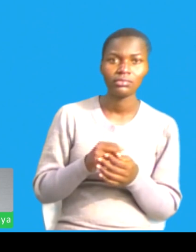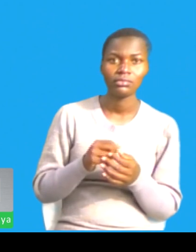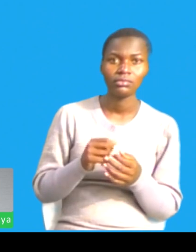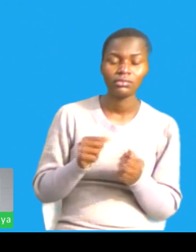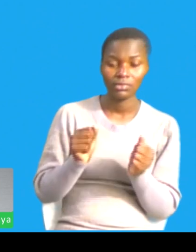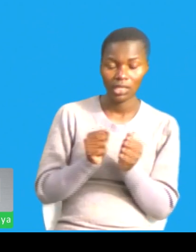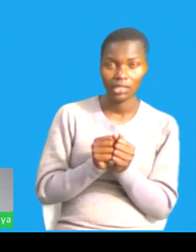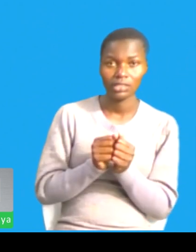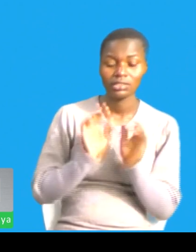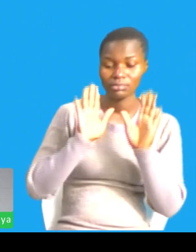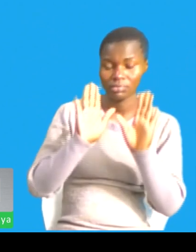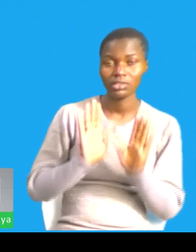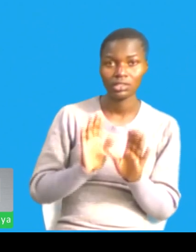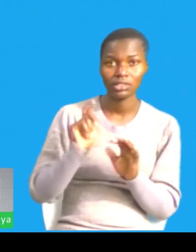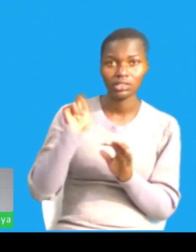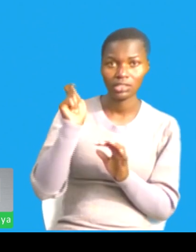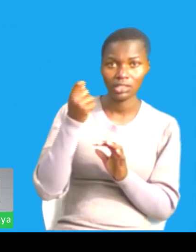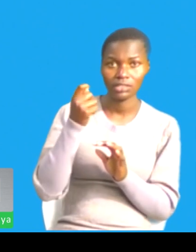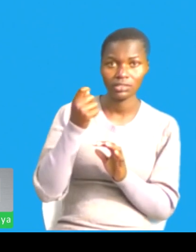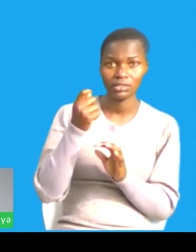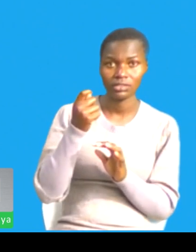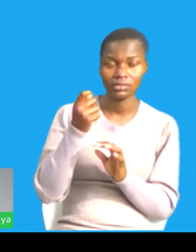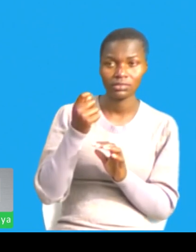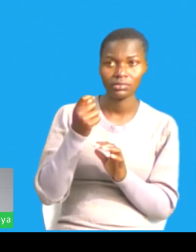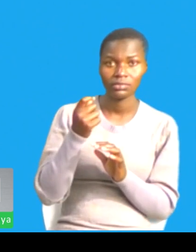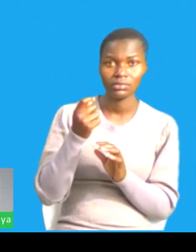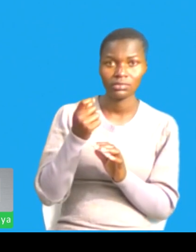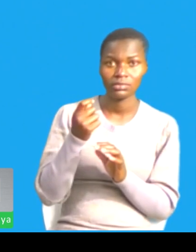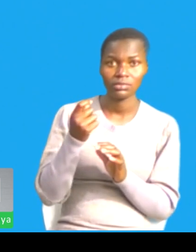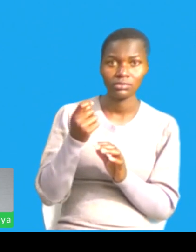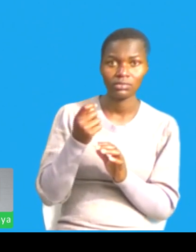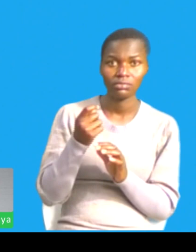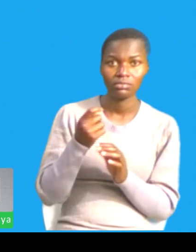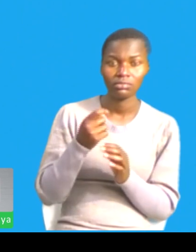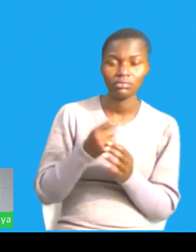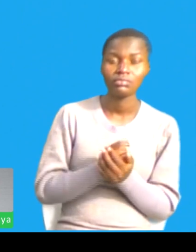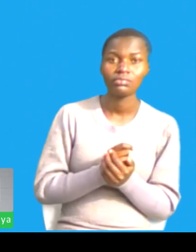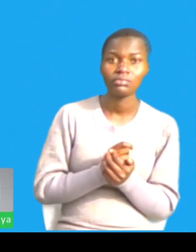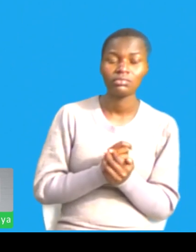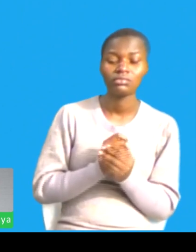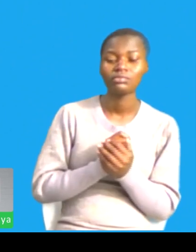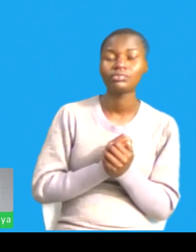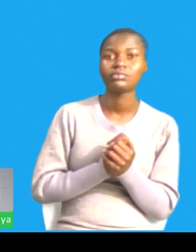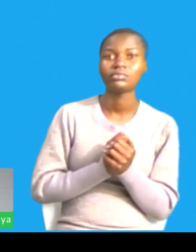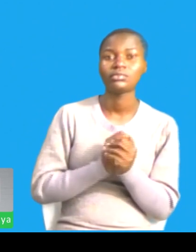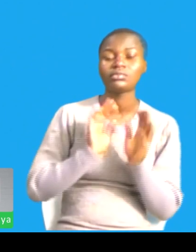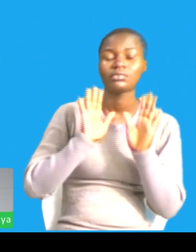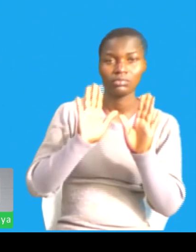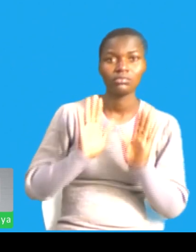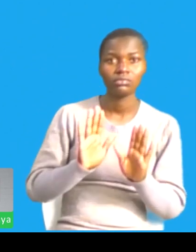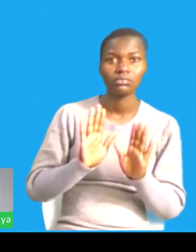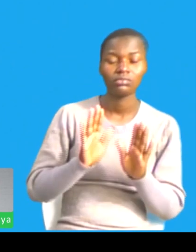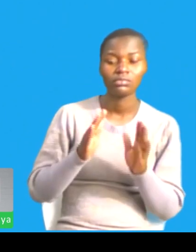is important that Kenya hii tusichukue wengine tunawaingiza kwa unemployment. So it is important that wakubwa wa